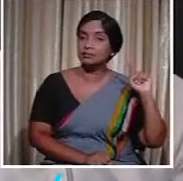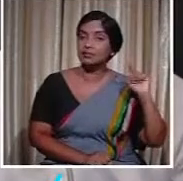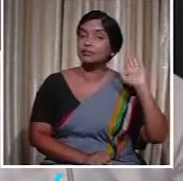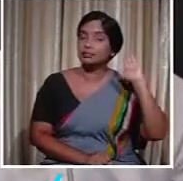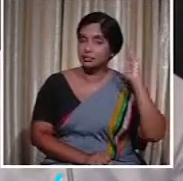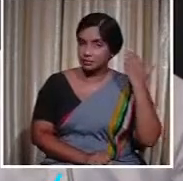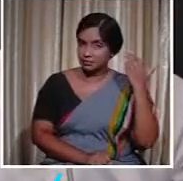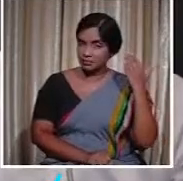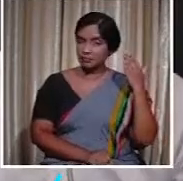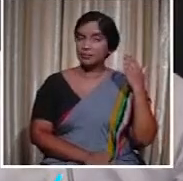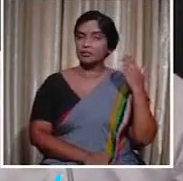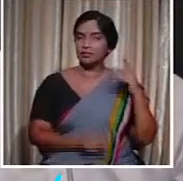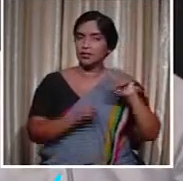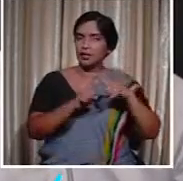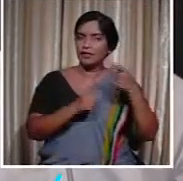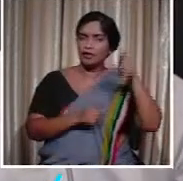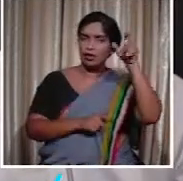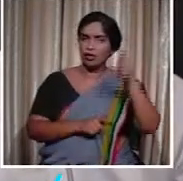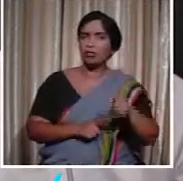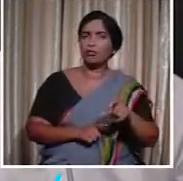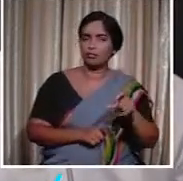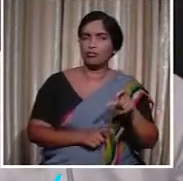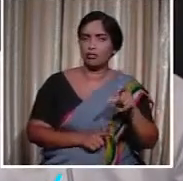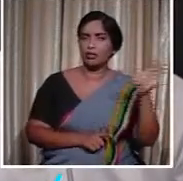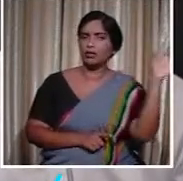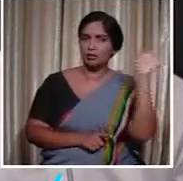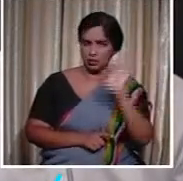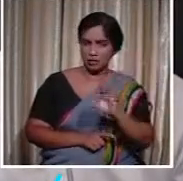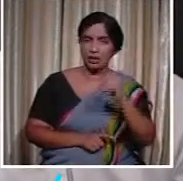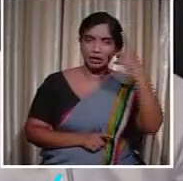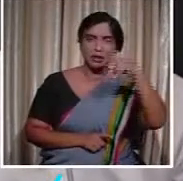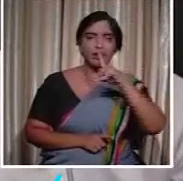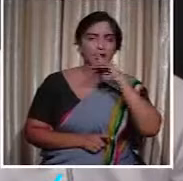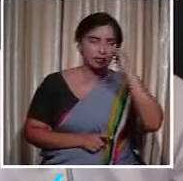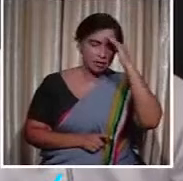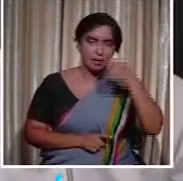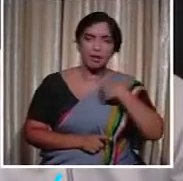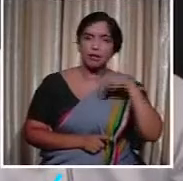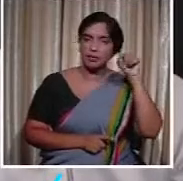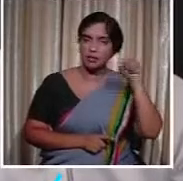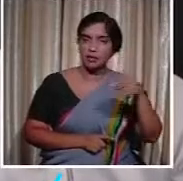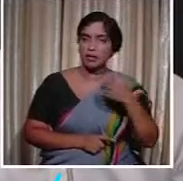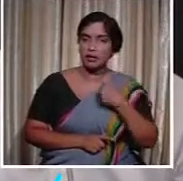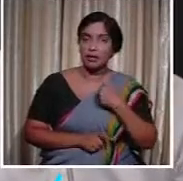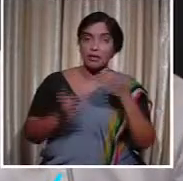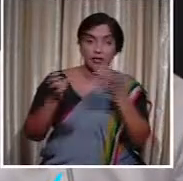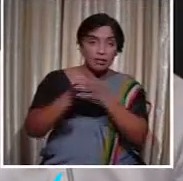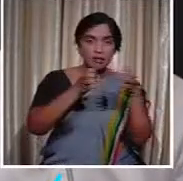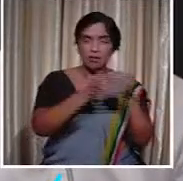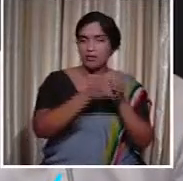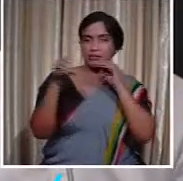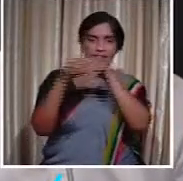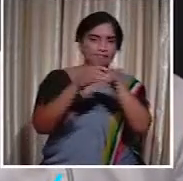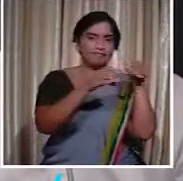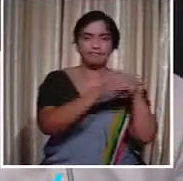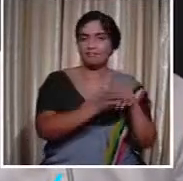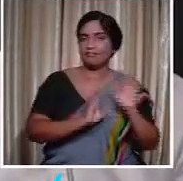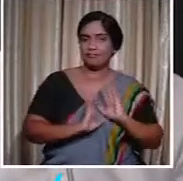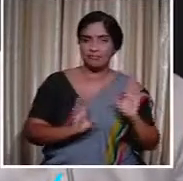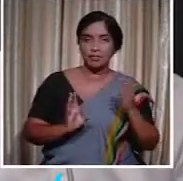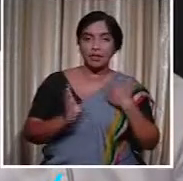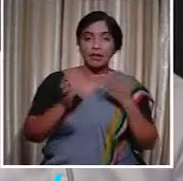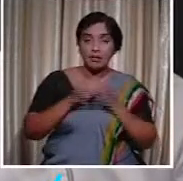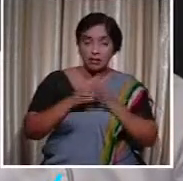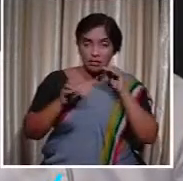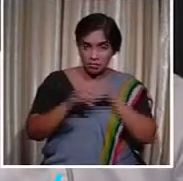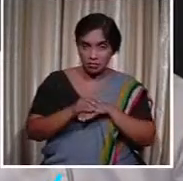විශේෂයෙන්ම වෙනත් පුද්ගලයෙක් ඉදිරිපත් කරේ කියලා නියෝජ කතනම් මම කිව්වා මම මේ කණ්ඩායම එකකටවත් අයිති නැහැ මං කණ්ඩායමක